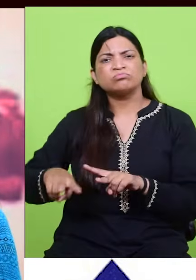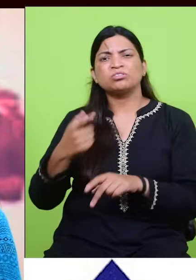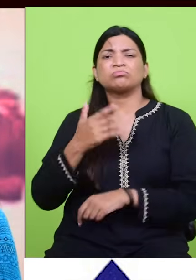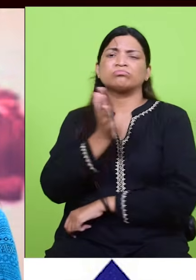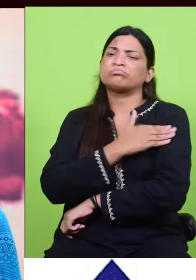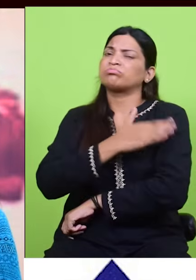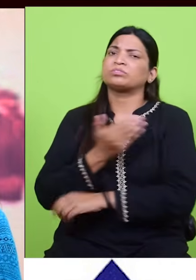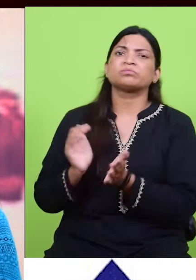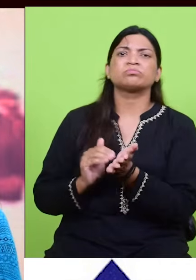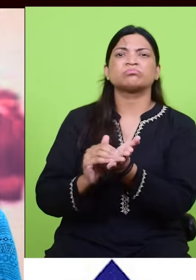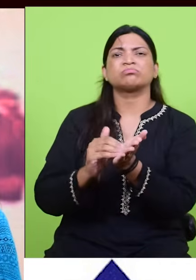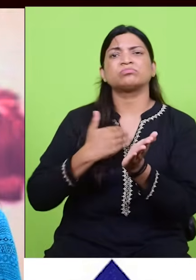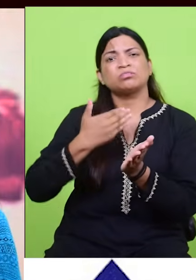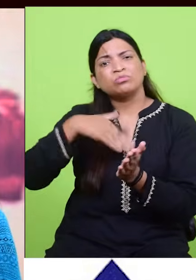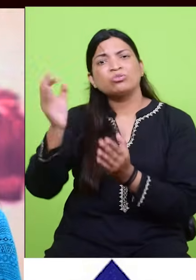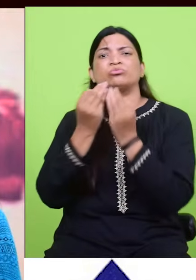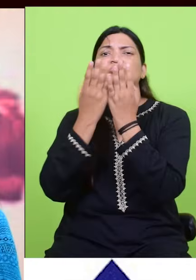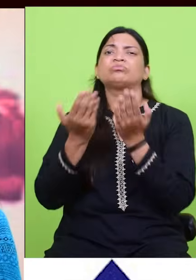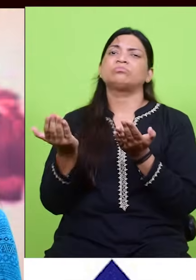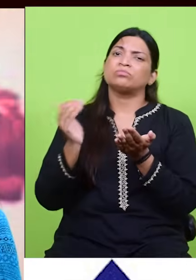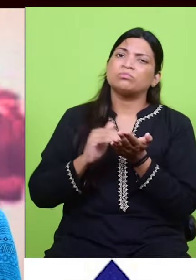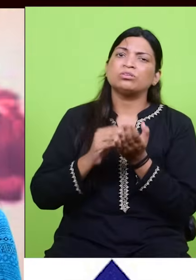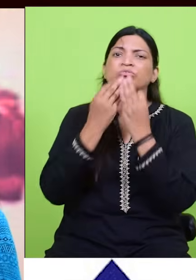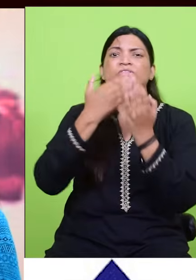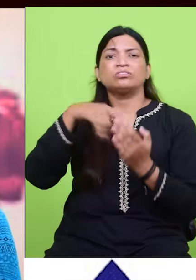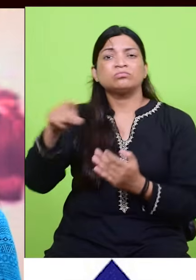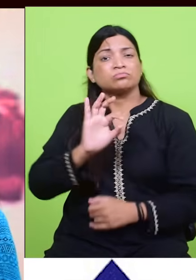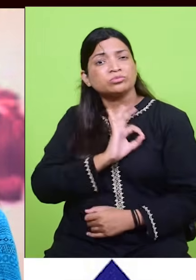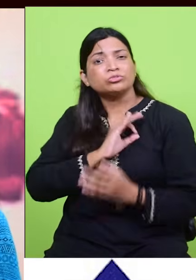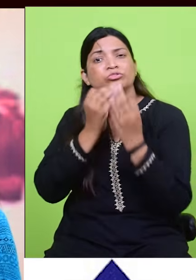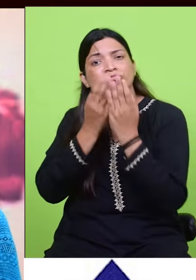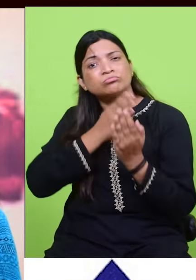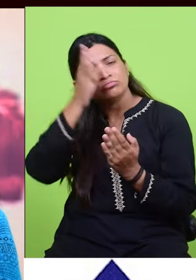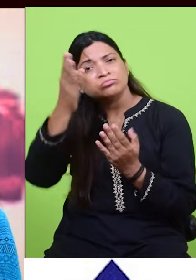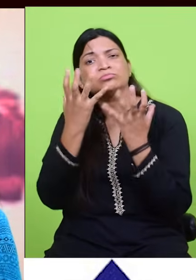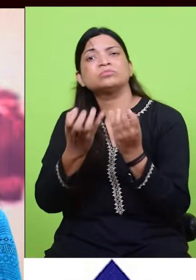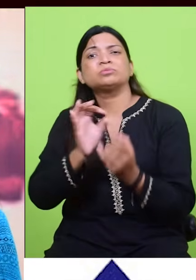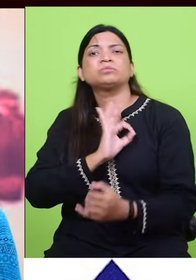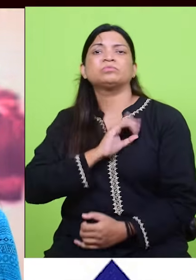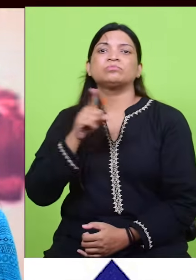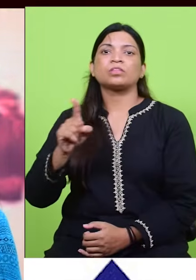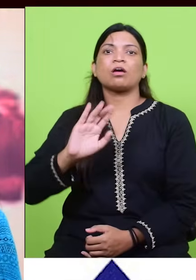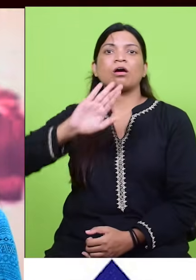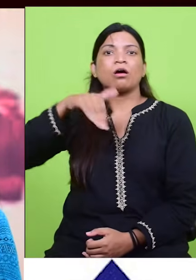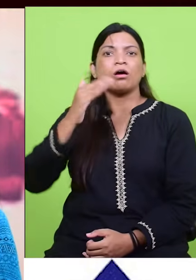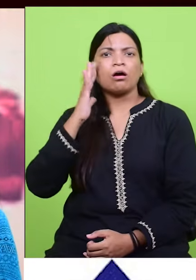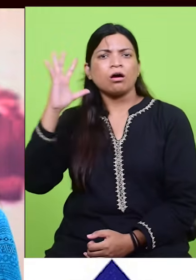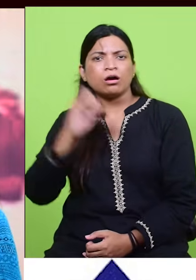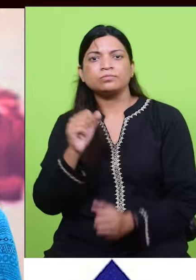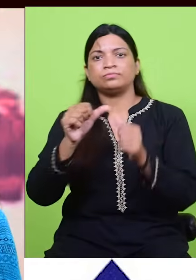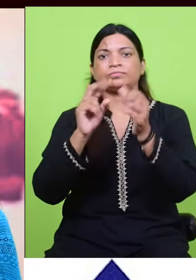इसको रोज़ बोले मेरे को स्कूल जाना है, इसको पढ़ने का शौक़ था कि, या घर से निकलने का शौक़ था, इसको जो भी था, मतलब अच्छा लगता था इसको स्कूल में